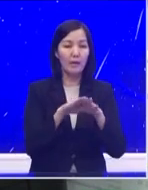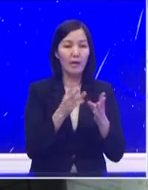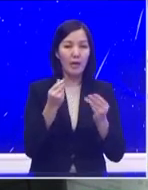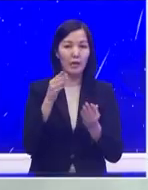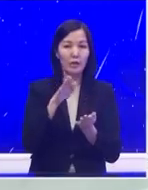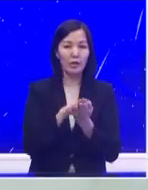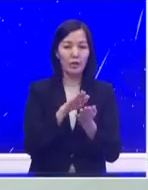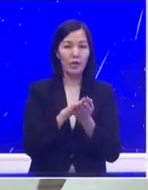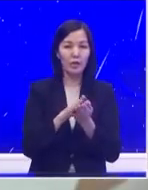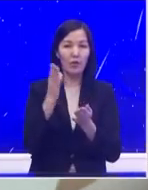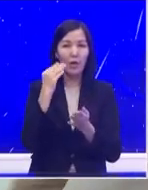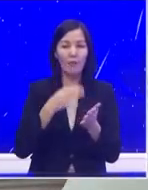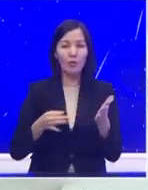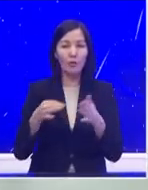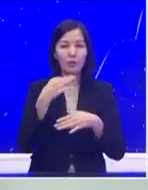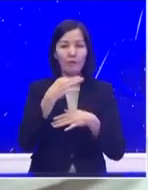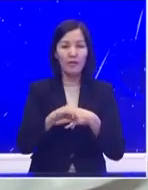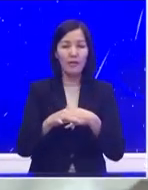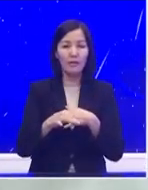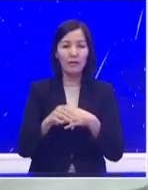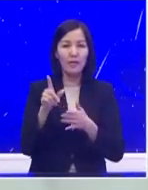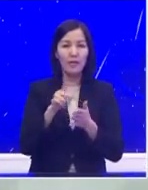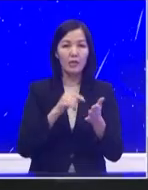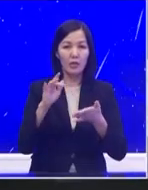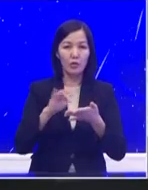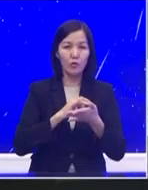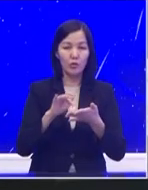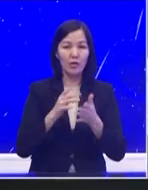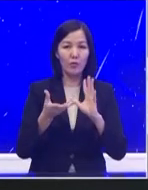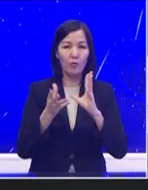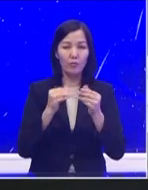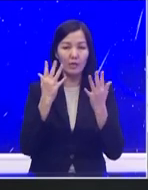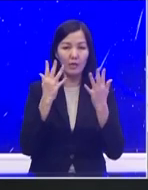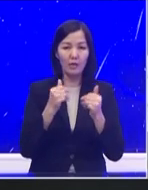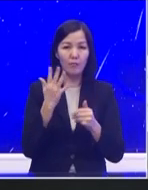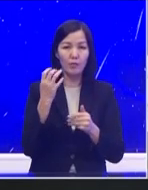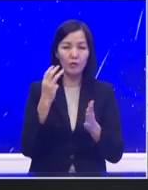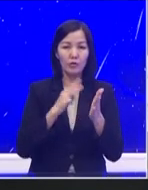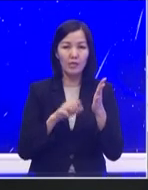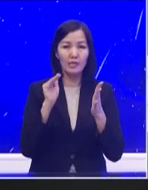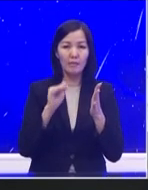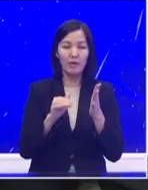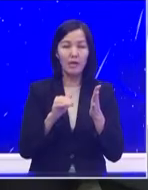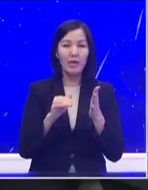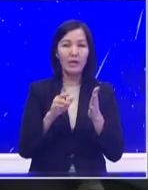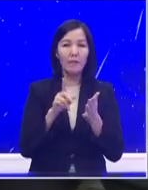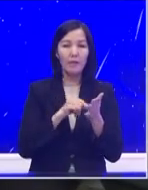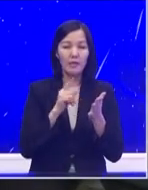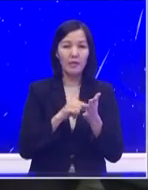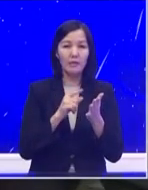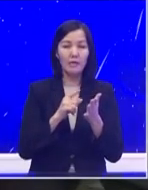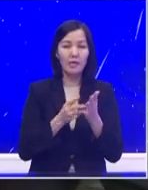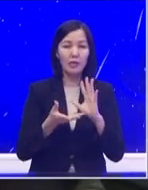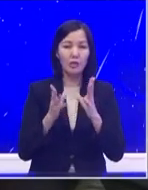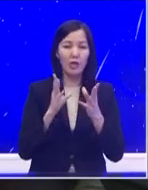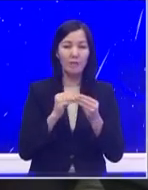зейнетақы қоры Алматы облыстық филиалындағы жеке зейнетақы шоттарының саны 580 мыңнан асады. Ал зейнетақы активтерінің